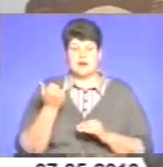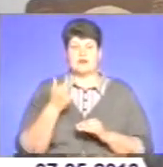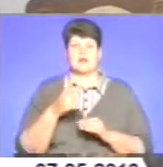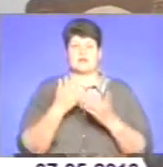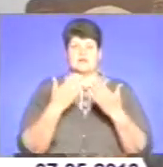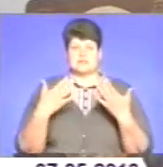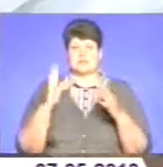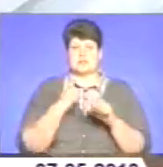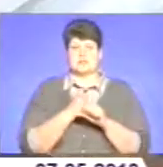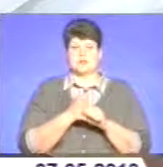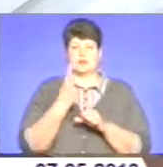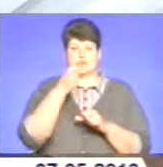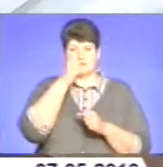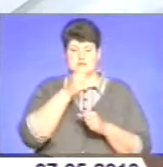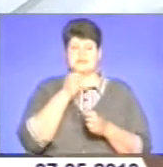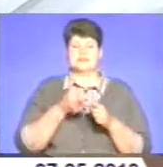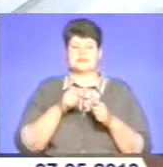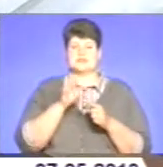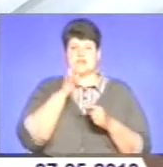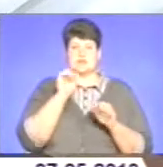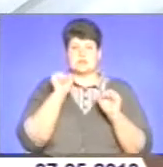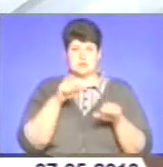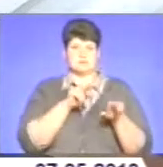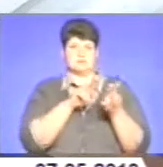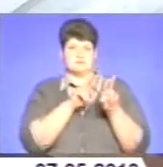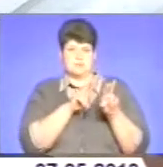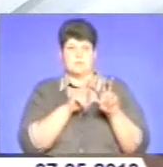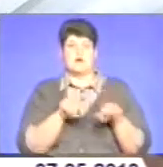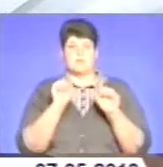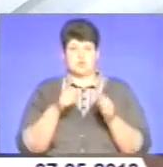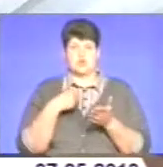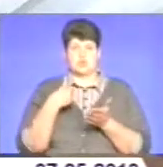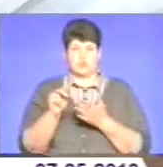місяця. За цей час можна не лише споглядати на творіння майстра, але й придбати ікону.